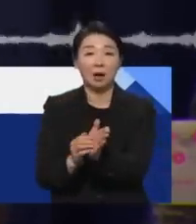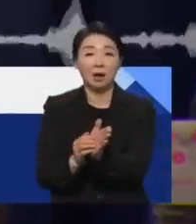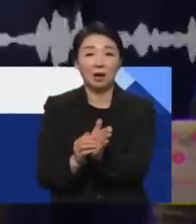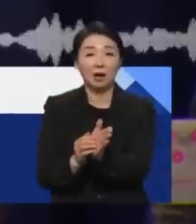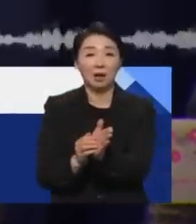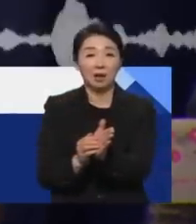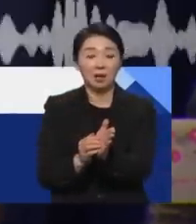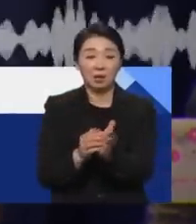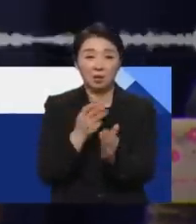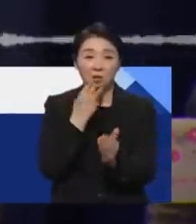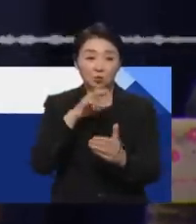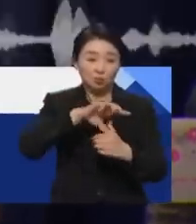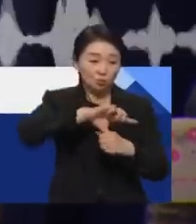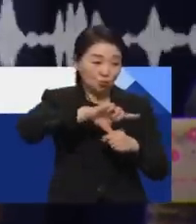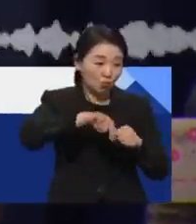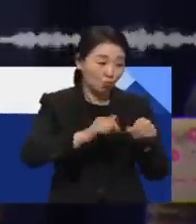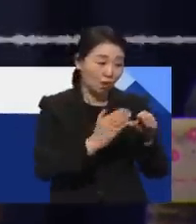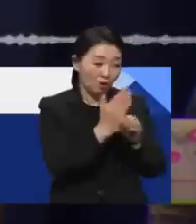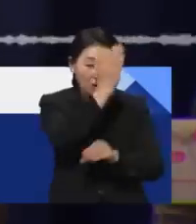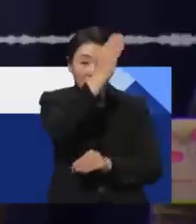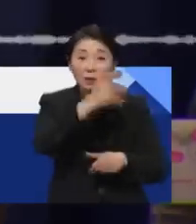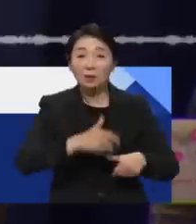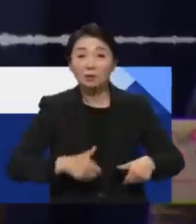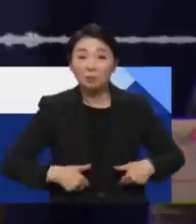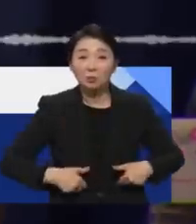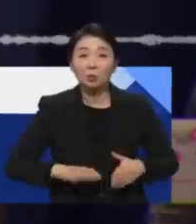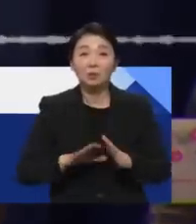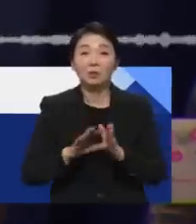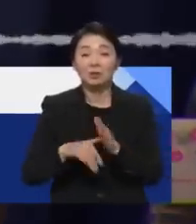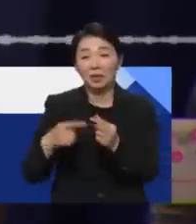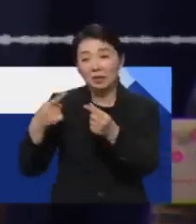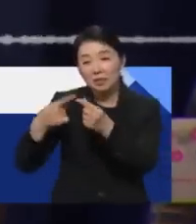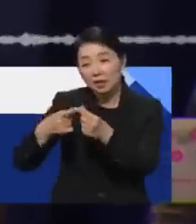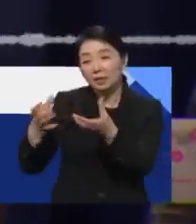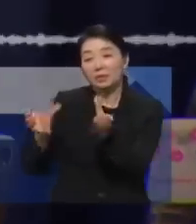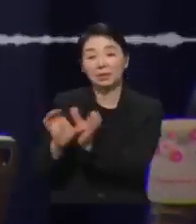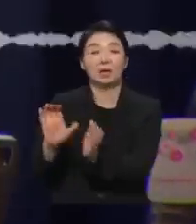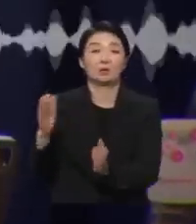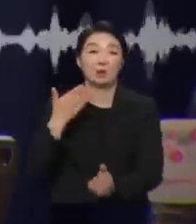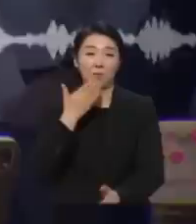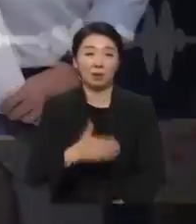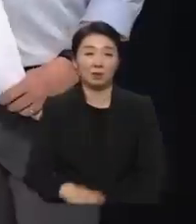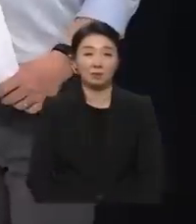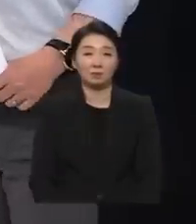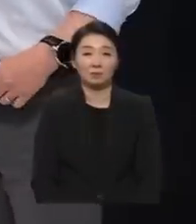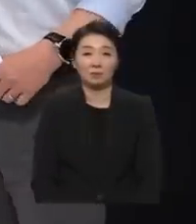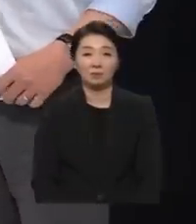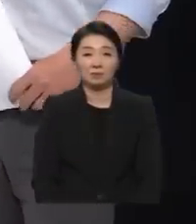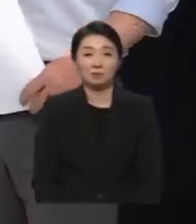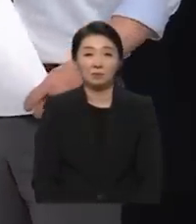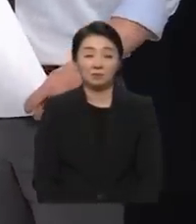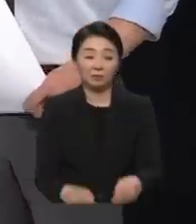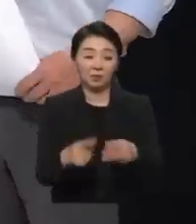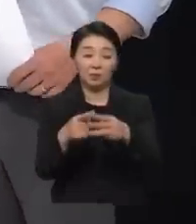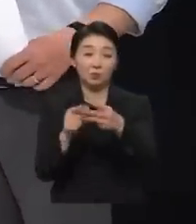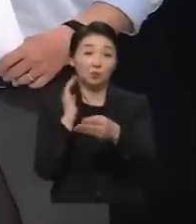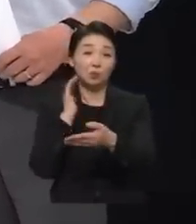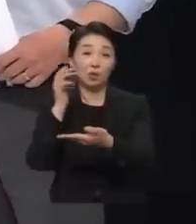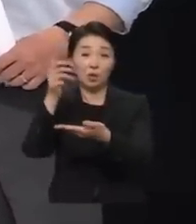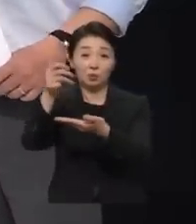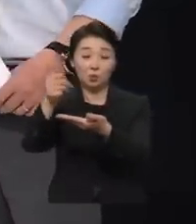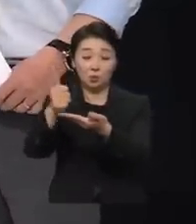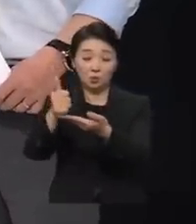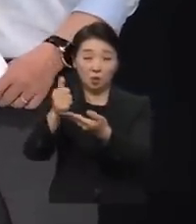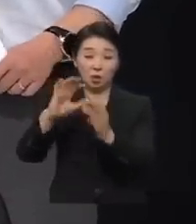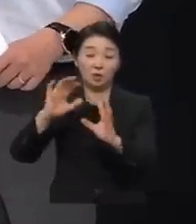당연히 수도권에서 과반이 넘어야지 그래도 일당이 될 수 있지 않겠습니까? 윤 대통령의